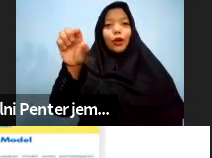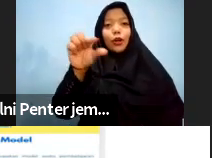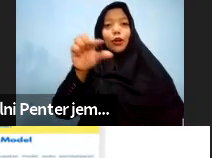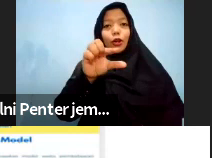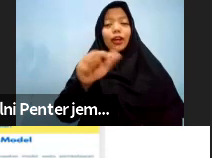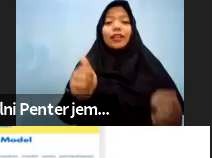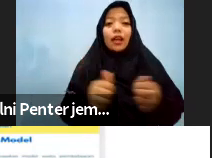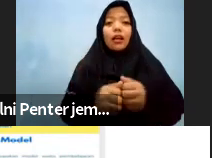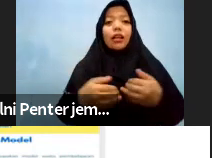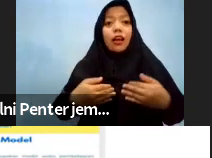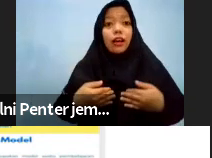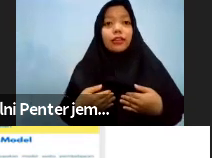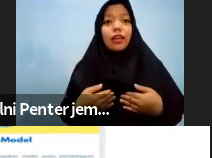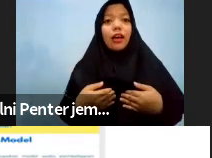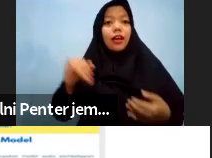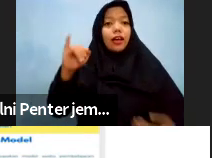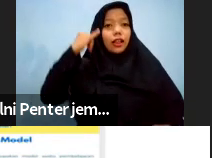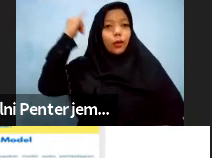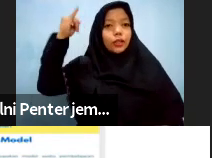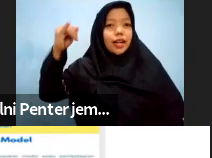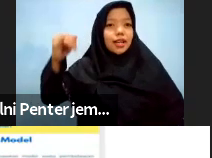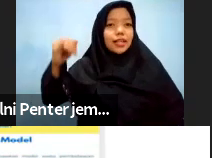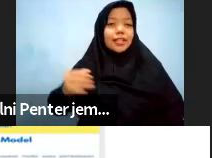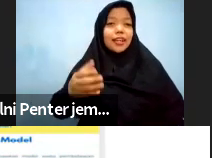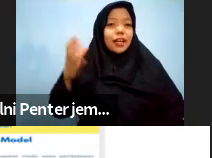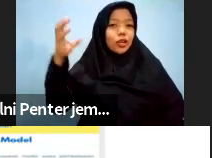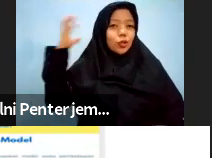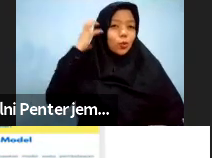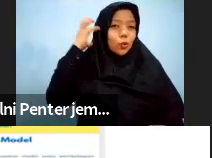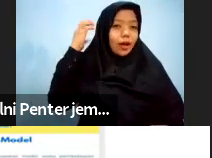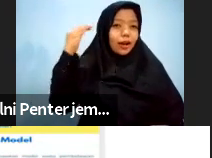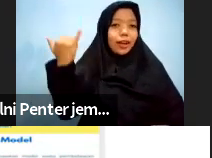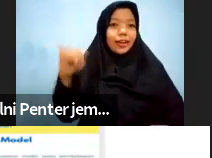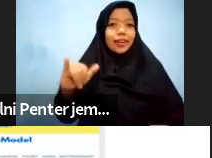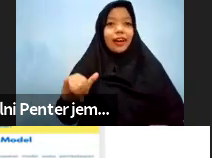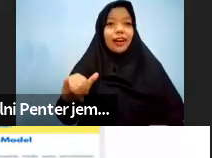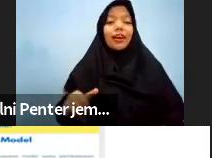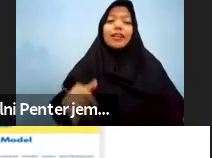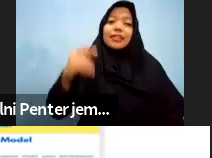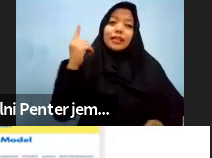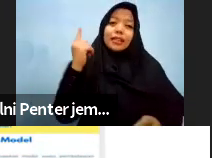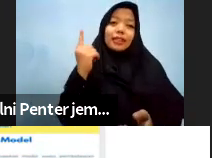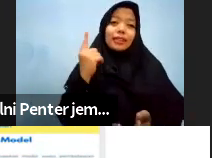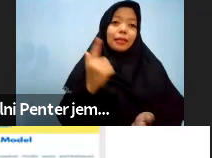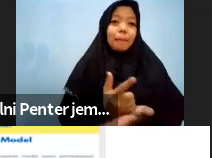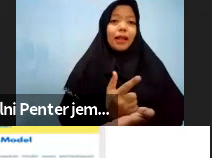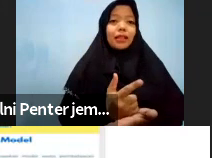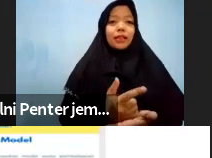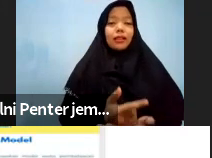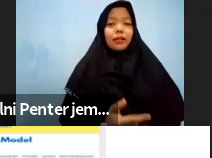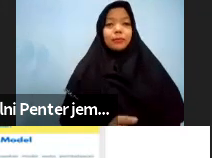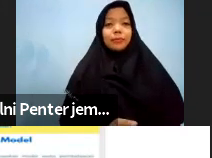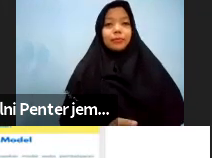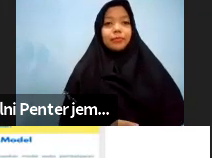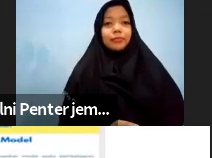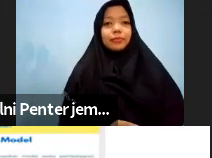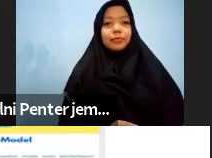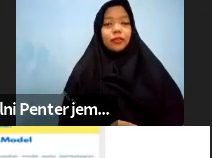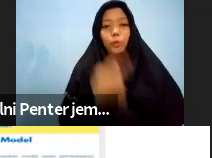bunyi yang kuat sehingga menumbuhkembangkan kemampuan ekspresi secara langsung